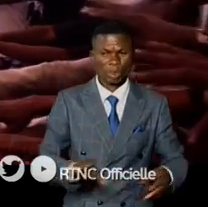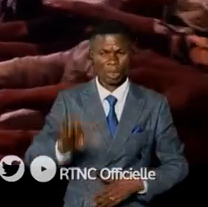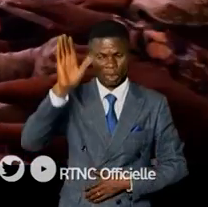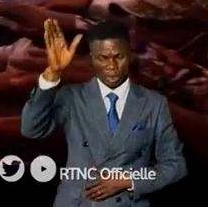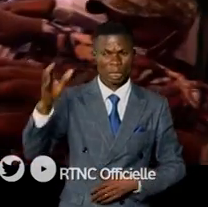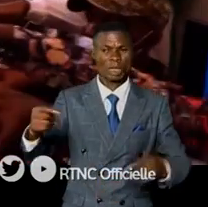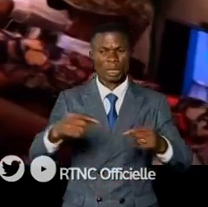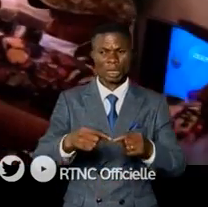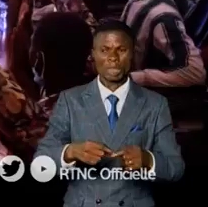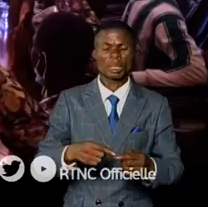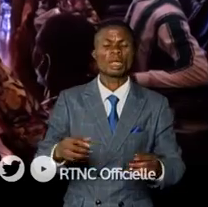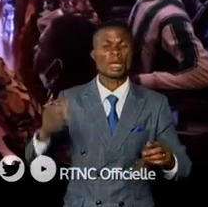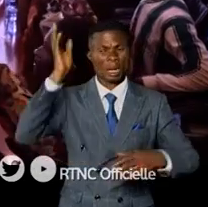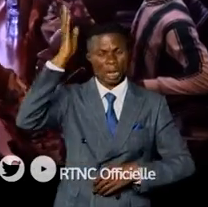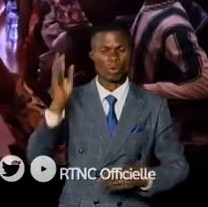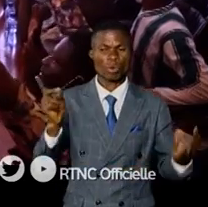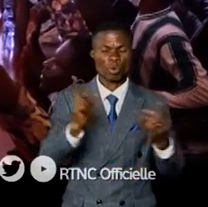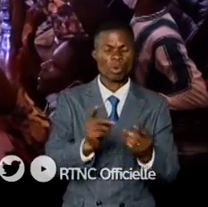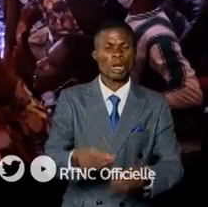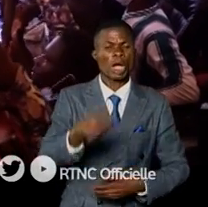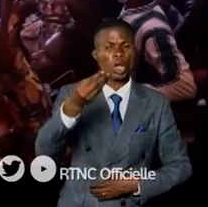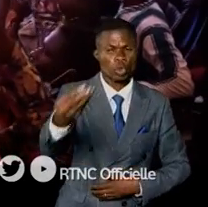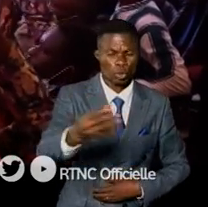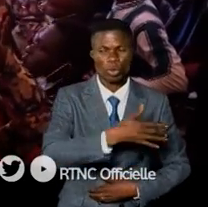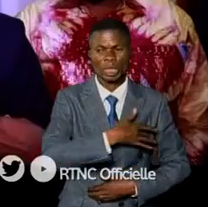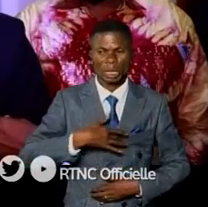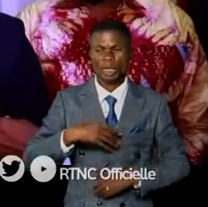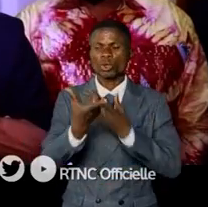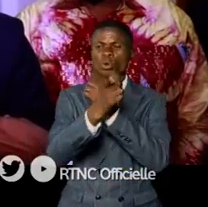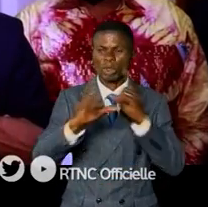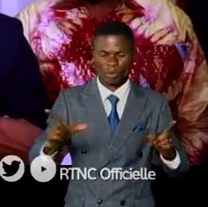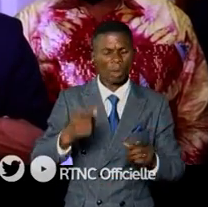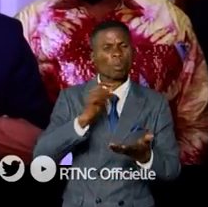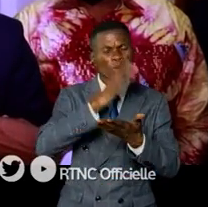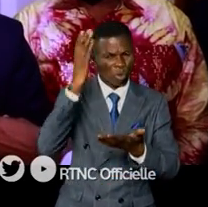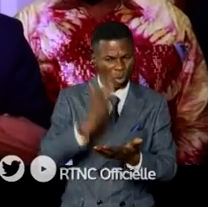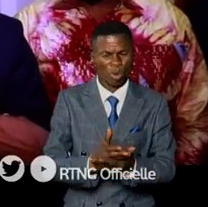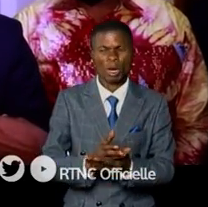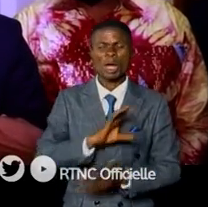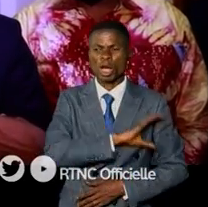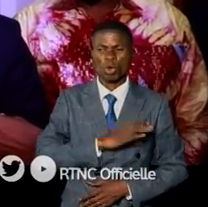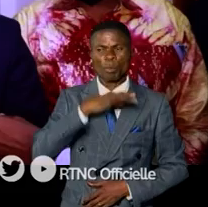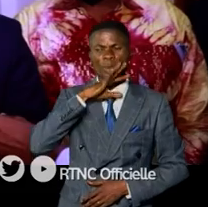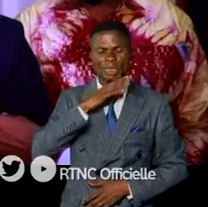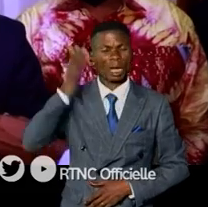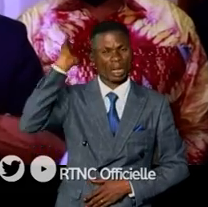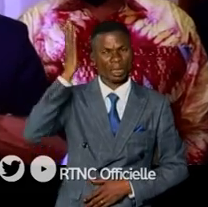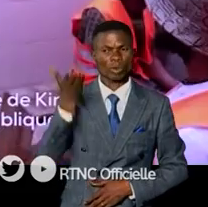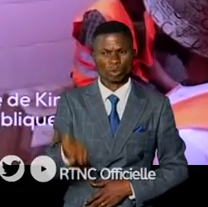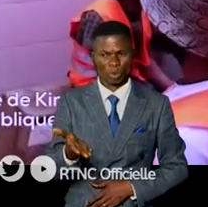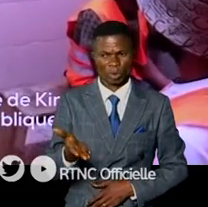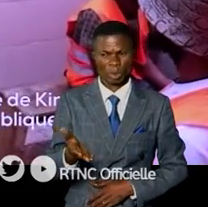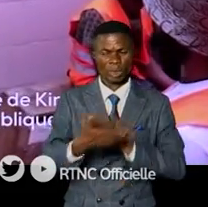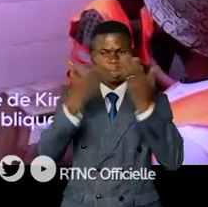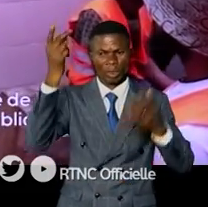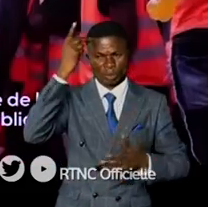pensons que cette action va booster justement l'éradication, et si pas totale, de ce phénomène.